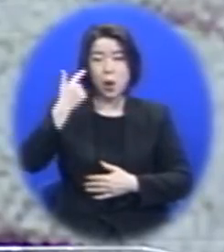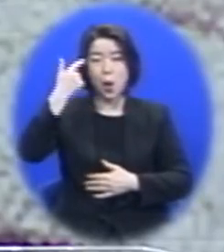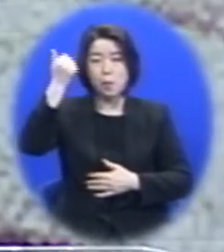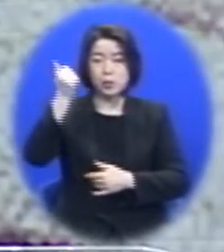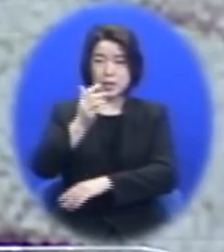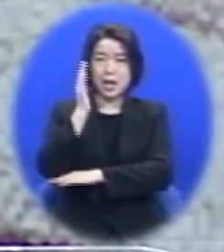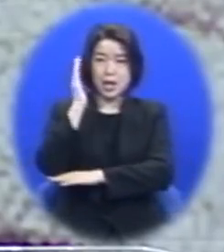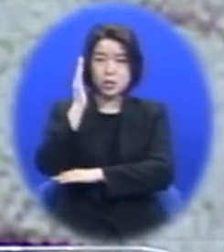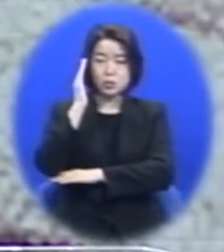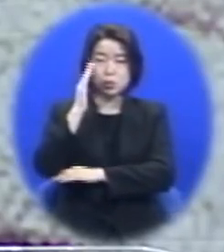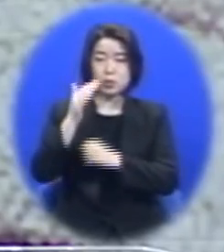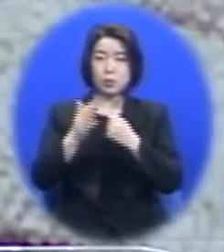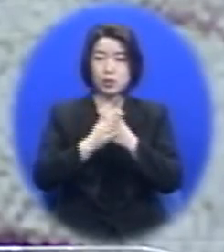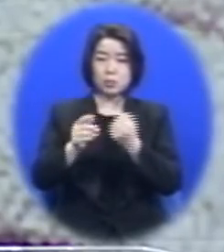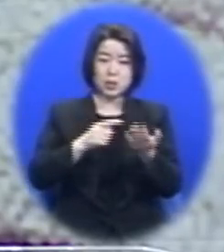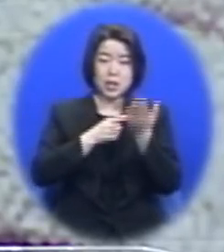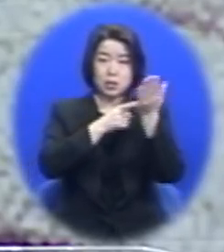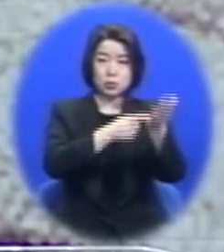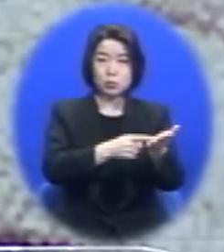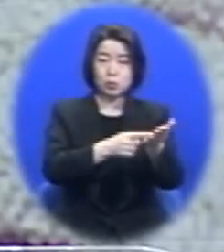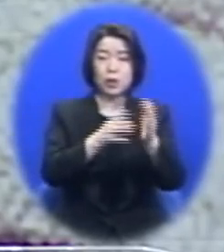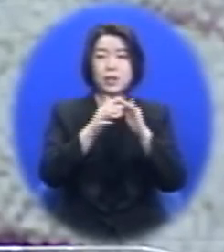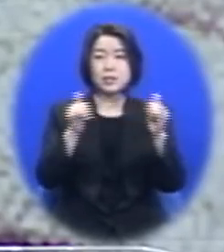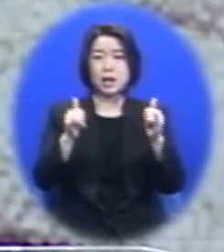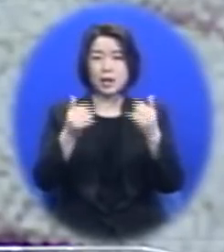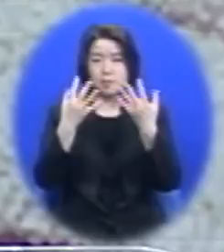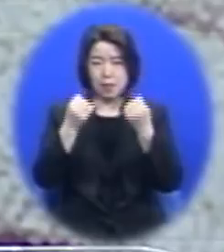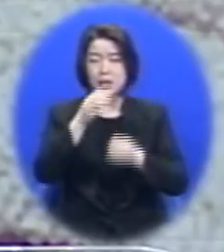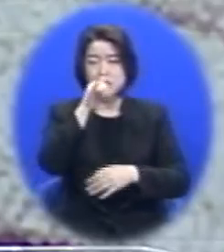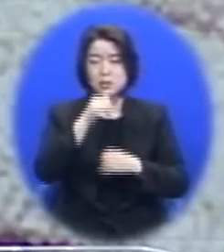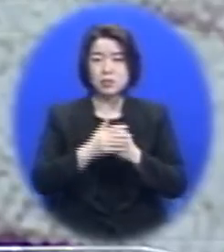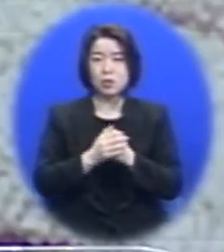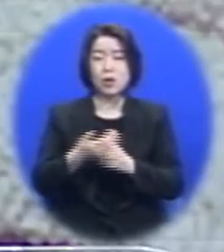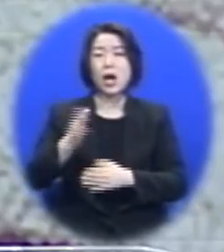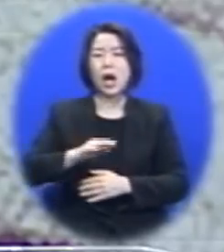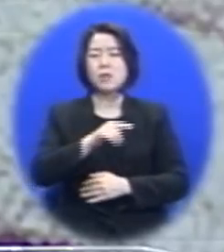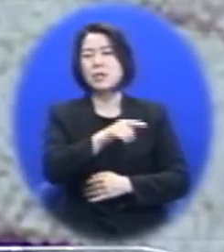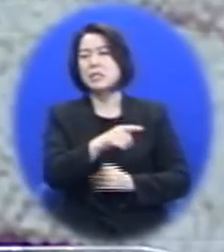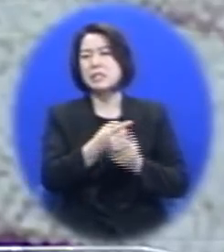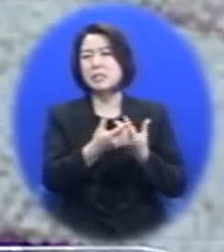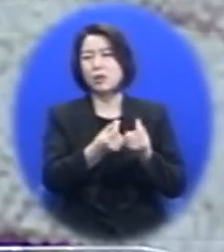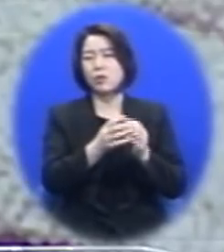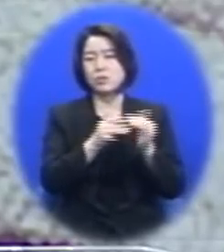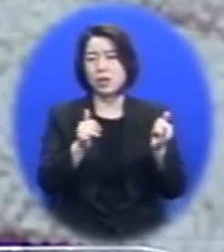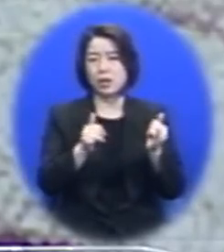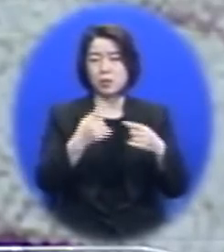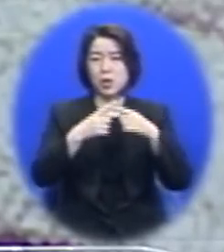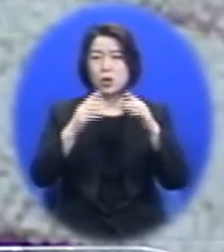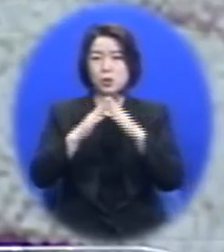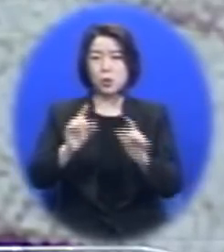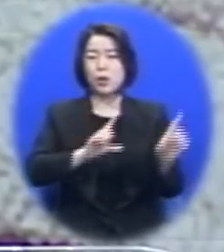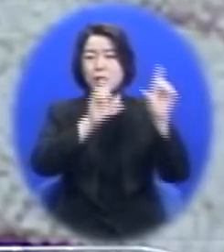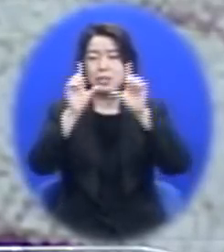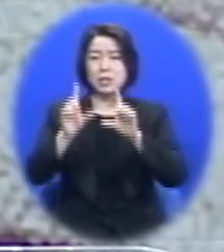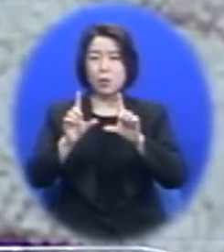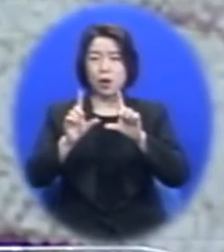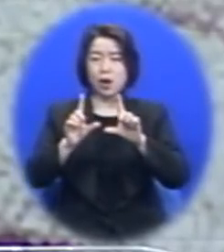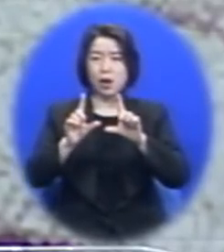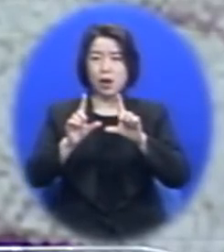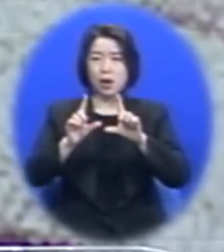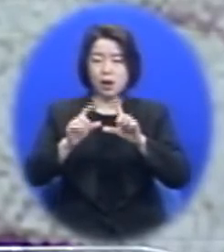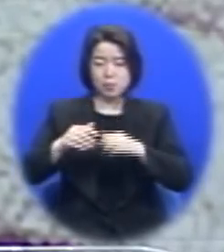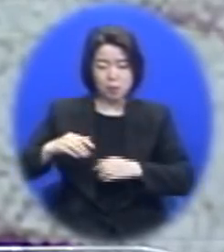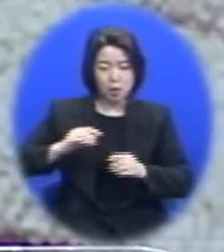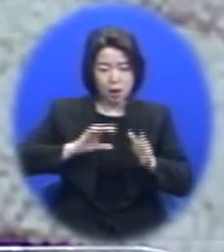한다는 분이 상당히 있으셨습니다 그런데 이런 분들은 교회 생활 적응하는데 어려움을